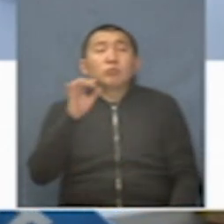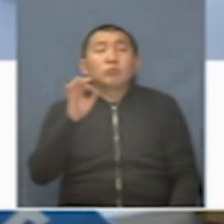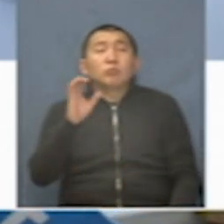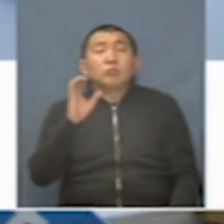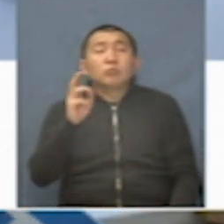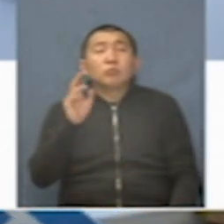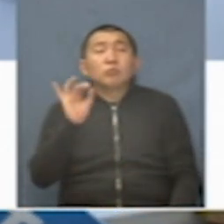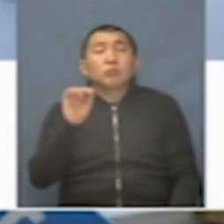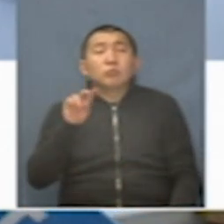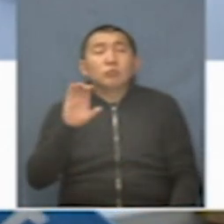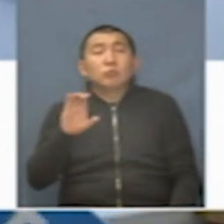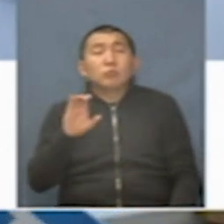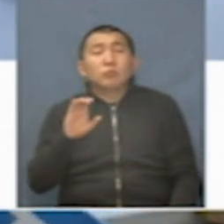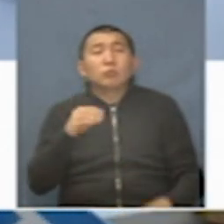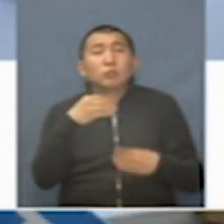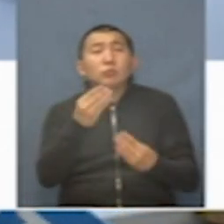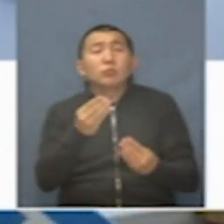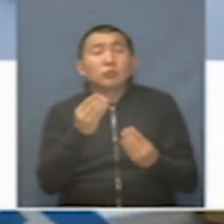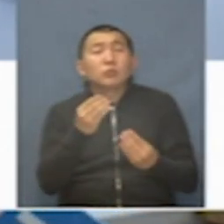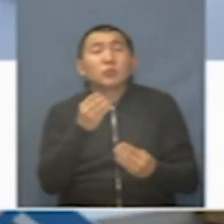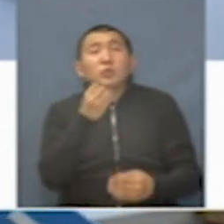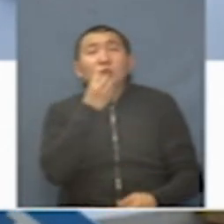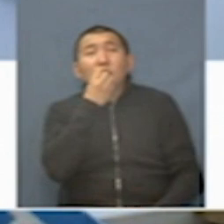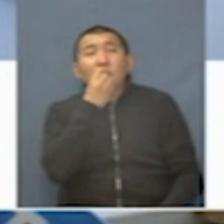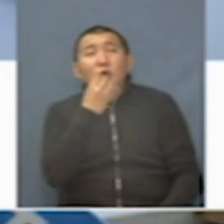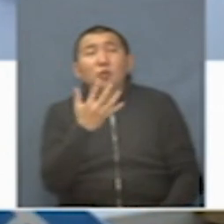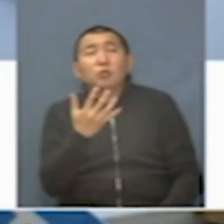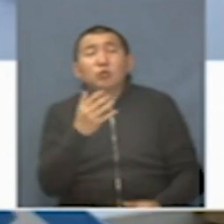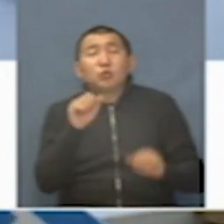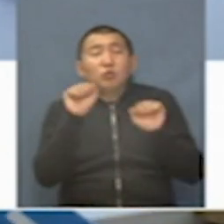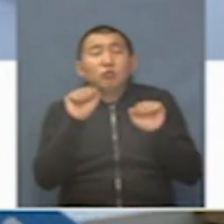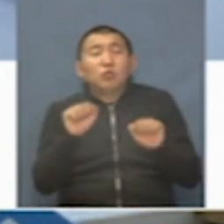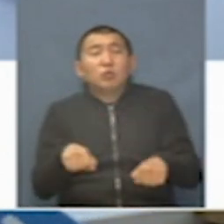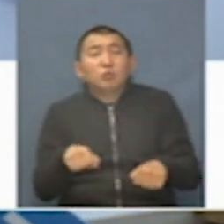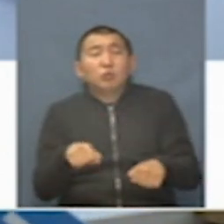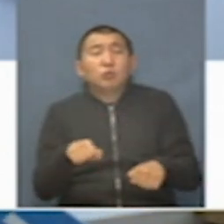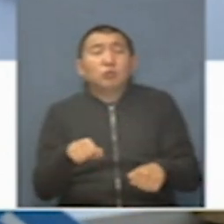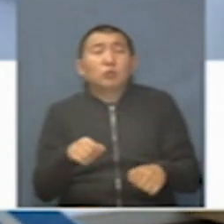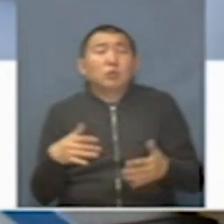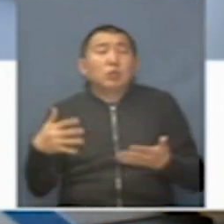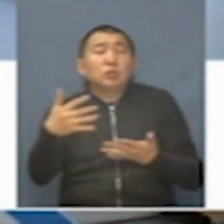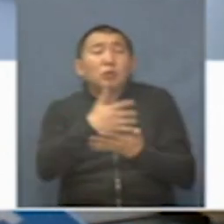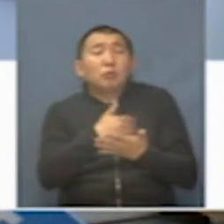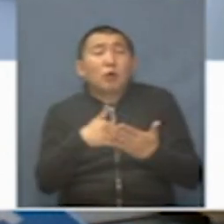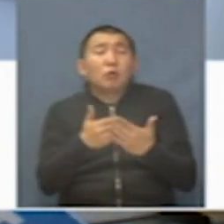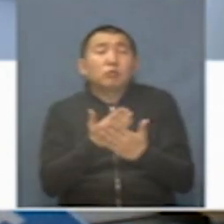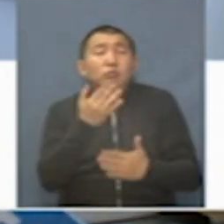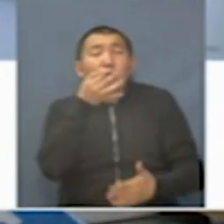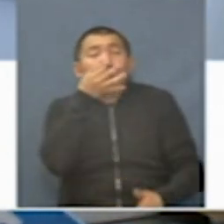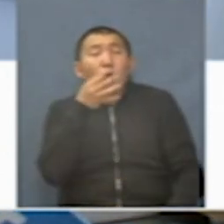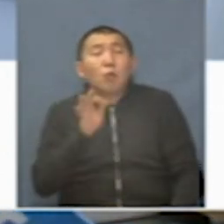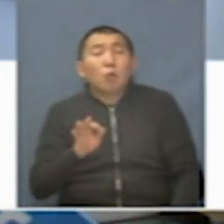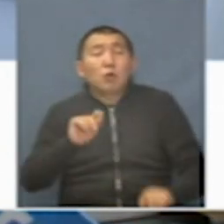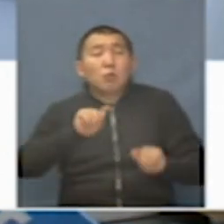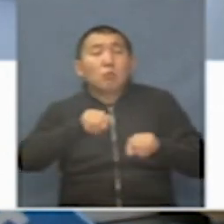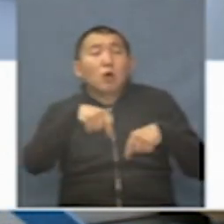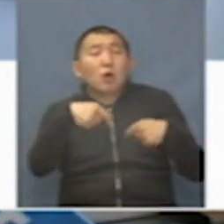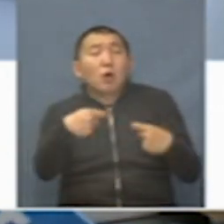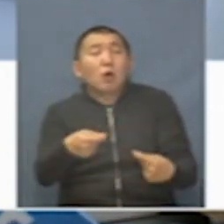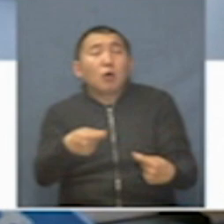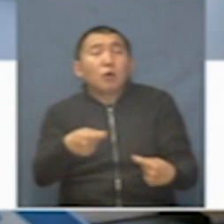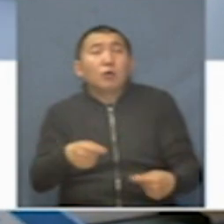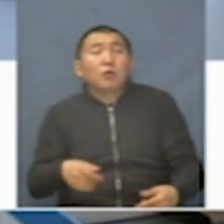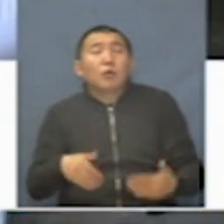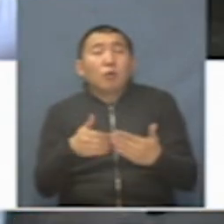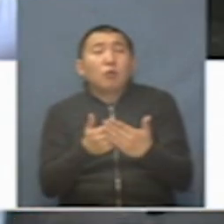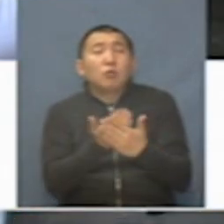хорошие возможности для изучения новой информации, нового опыта, так как мы передаем друг другу опыт,